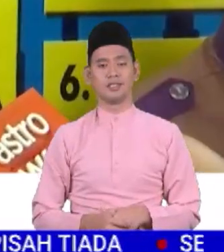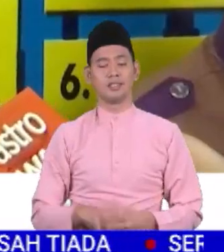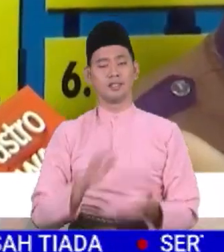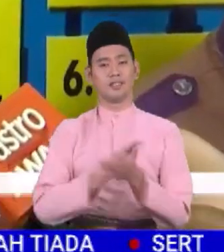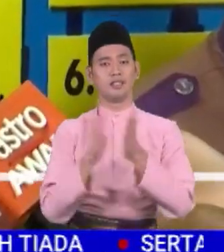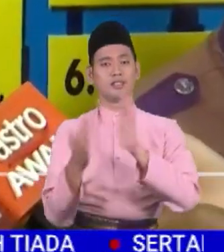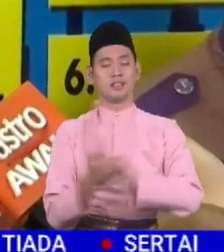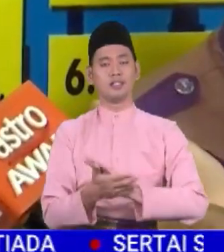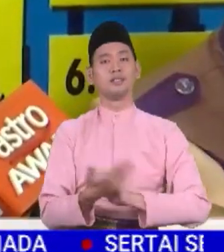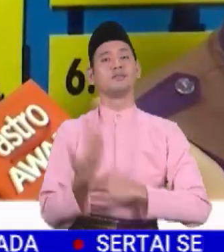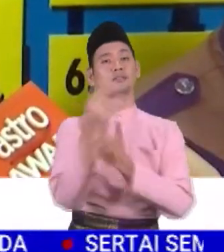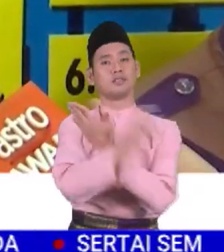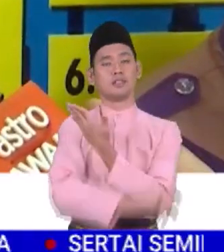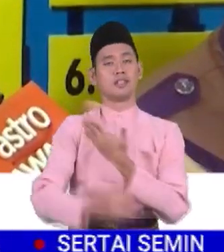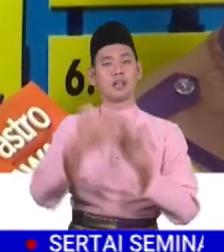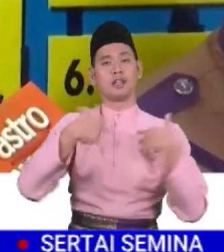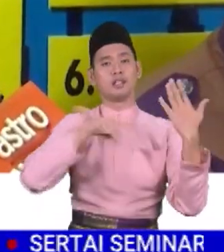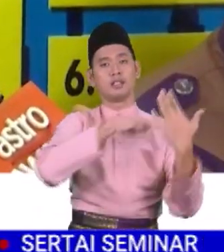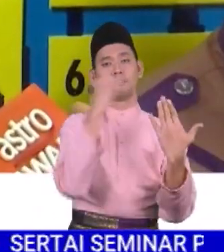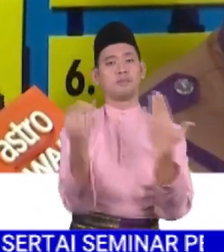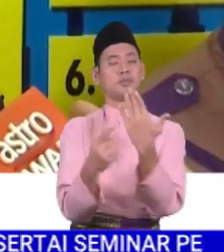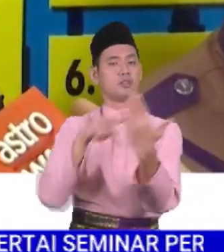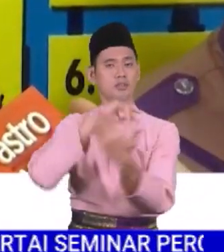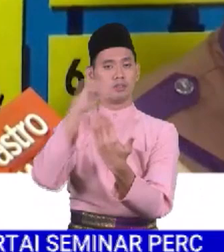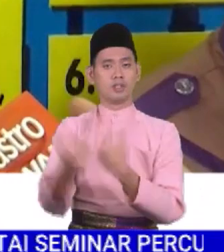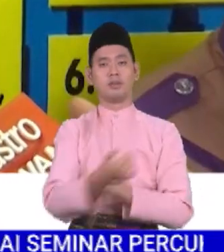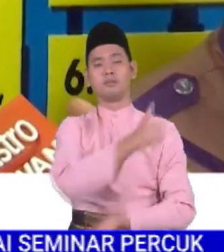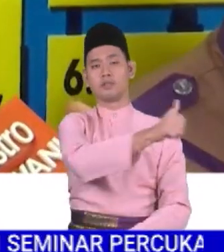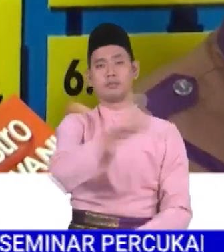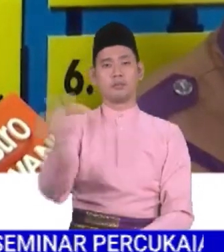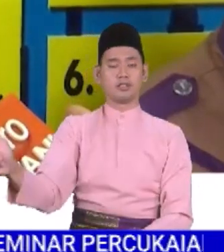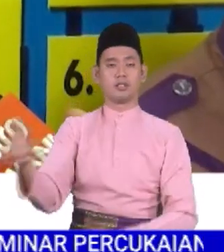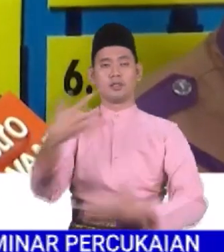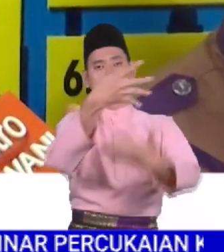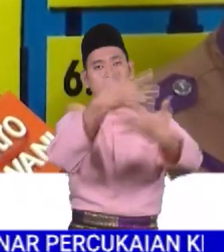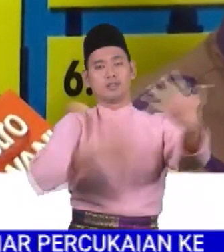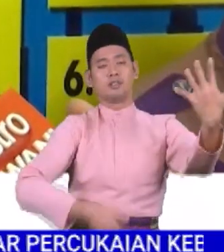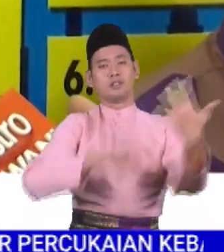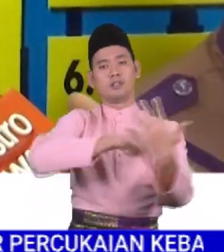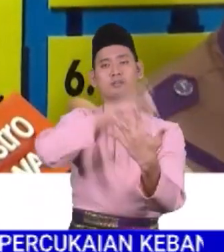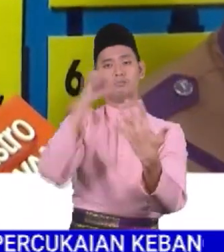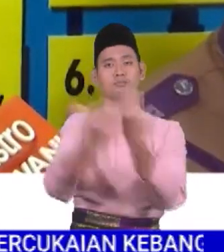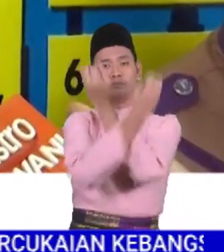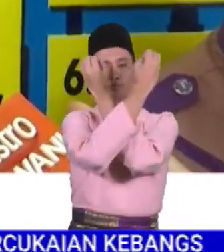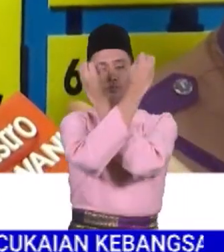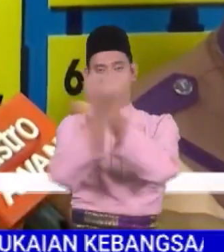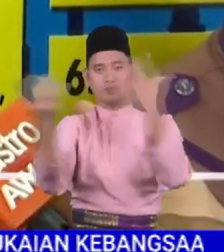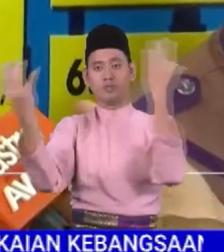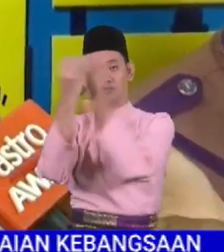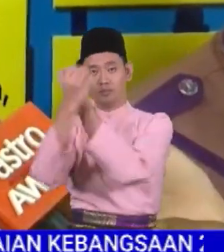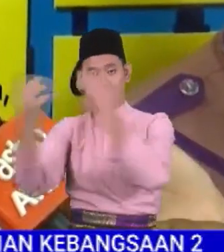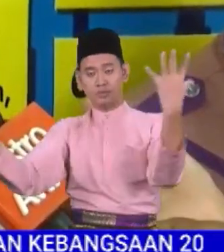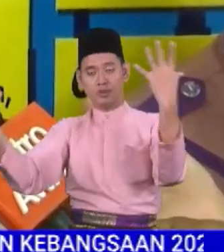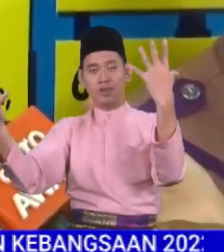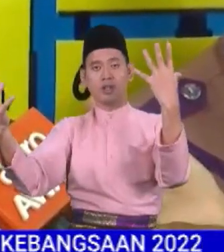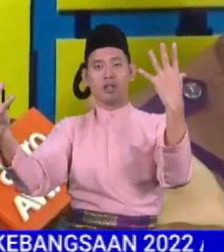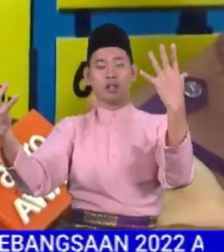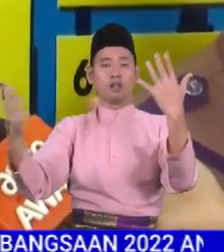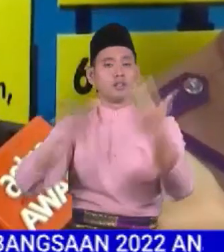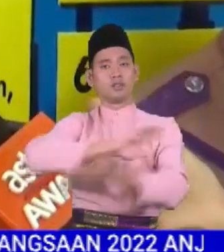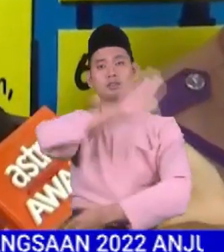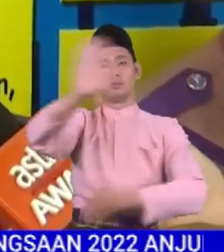Jadi setiap negeri lah ada projek-projek dan senarai projeknya akan dimaklumkan dalam masa terdekatlah kepada